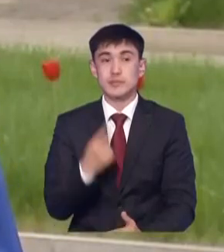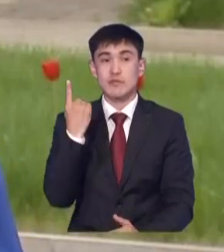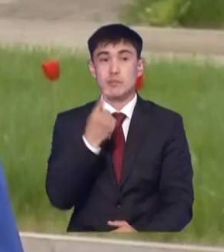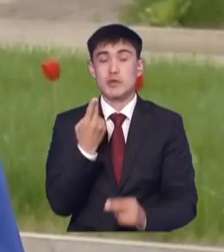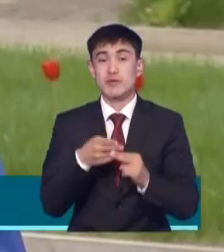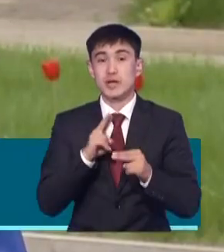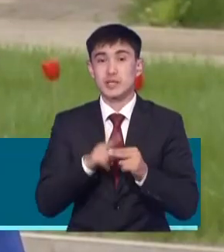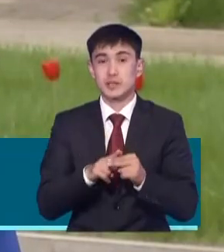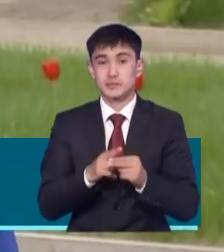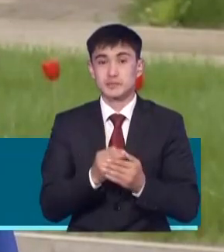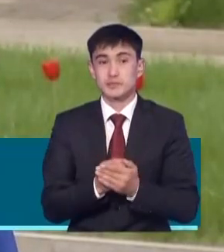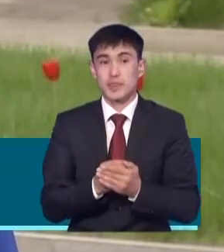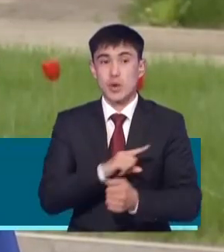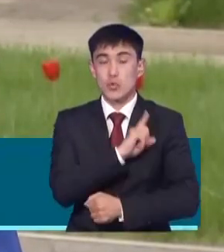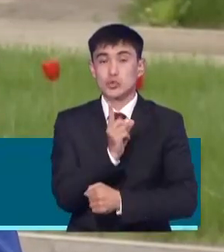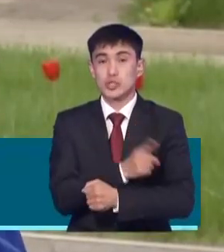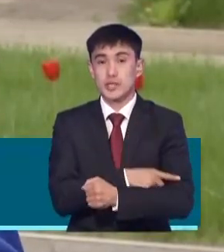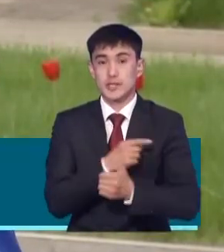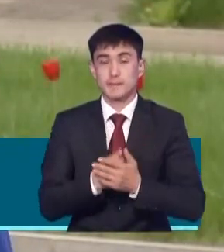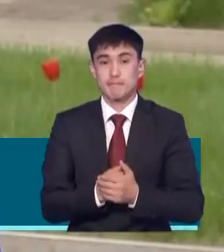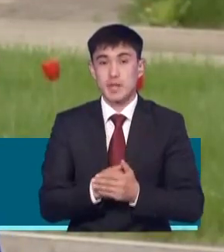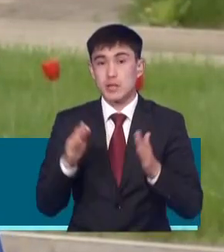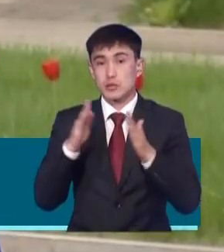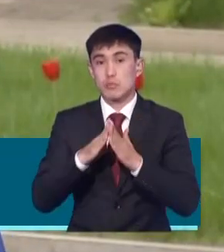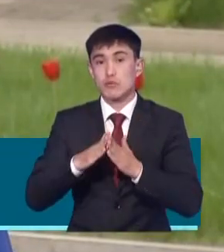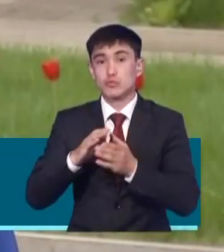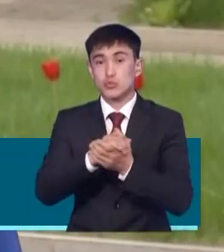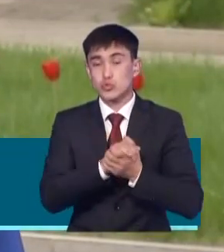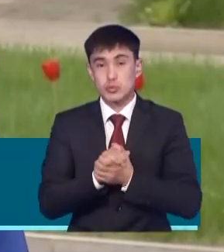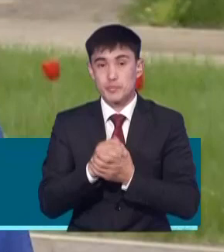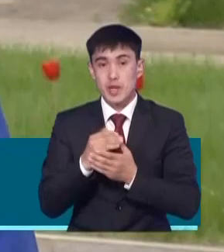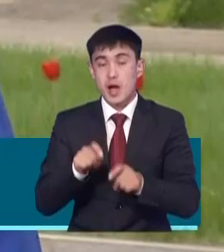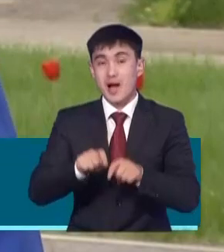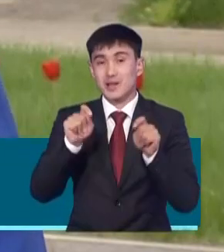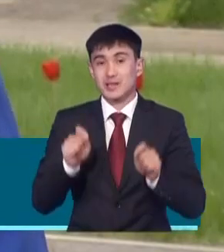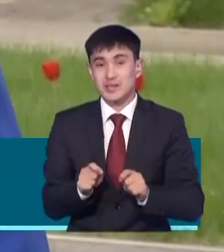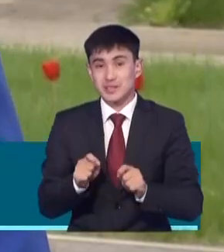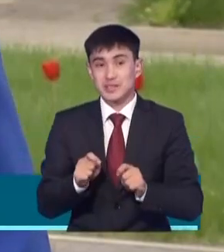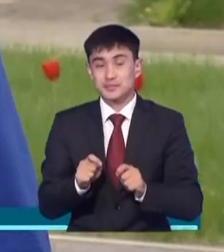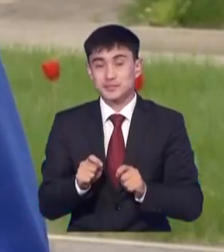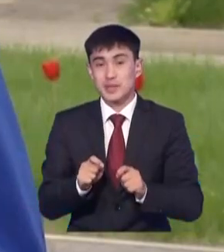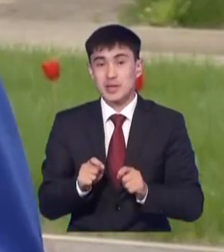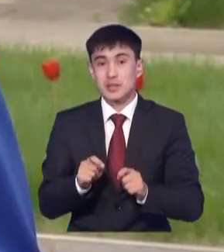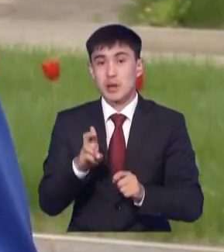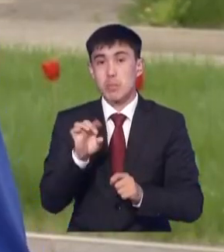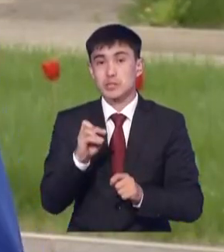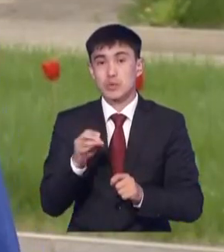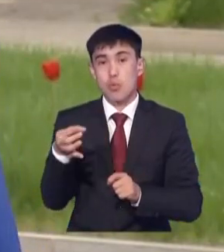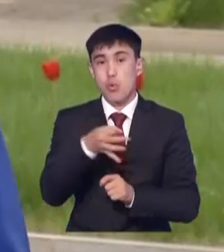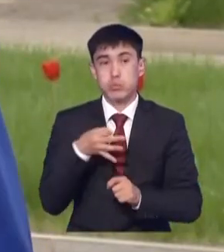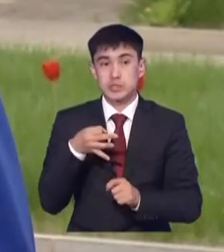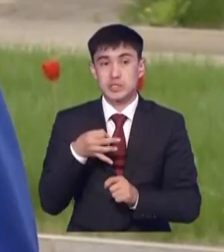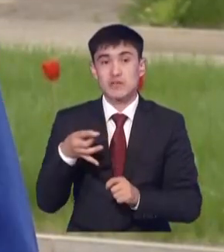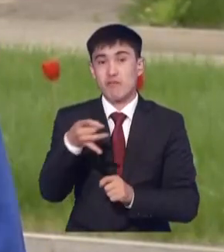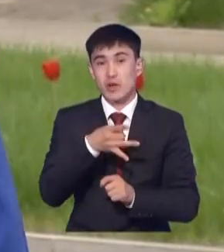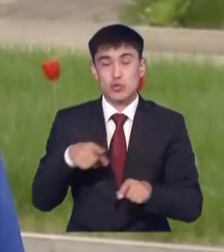все-таки усиление домов дружбы, открытие их не только на базе области, но и